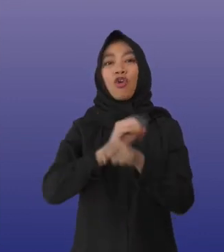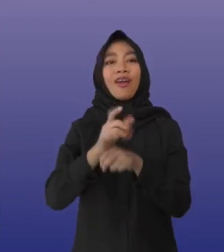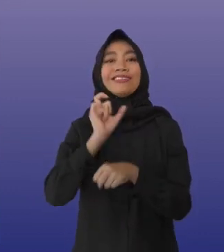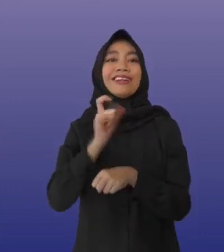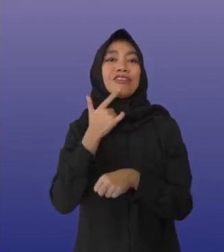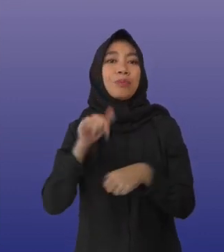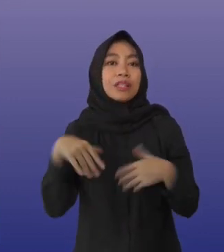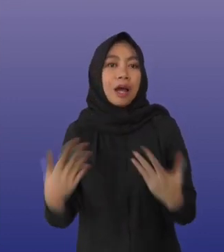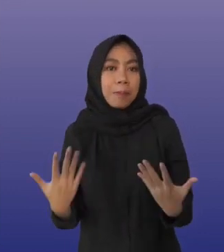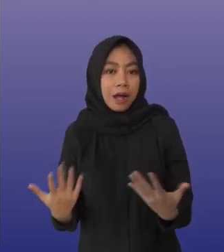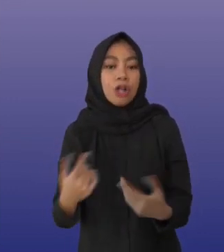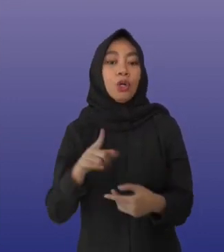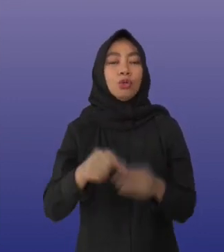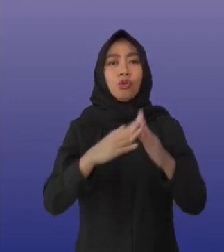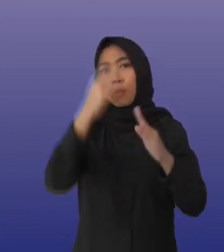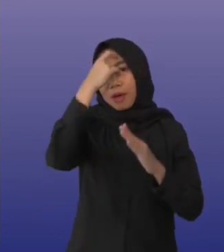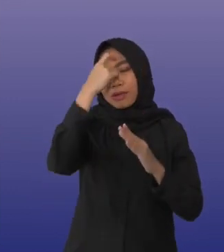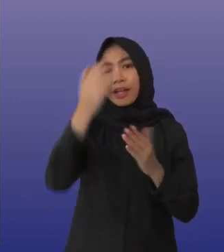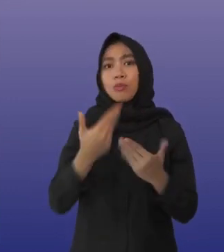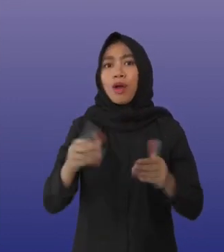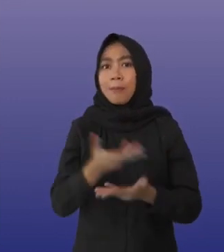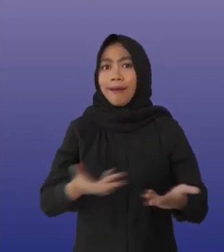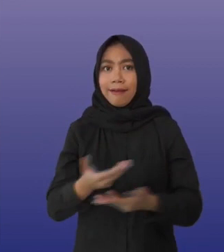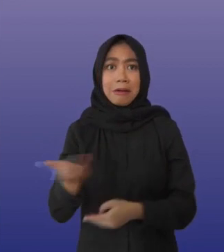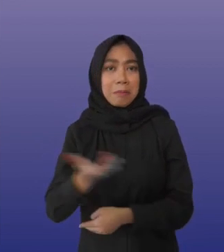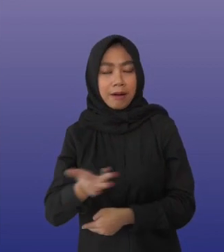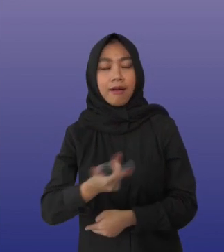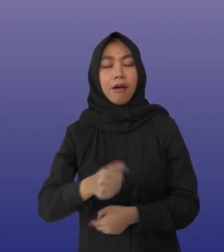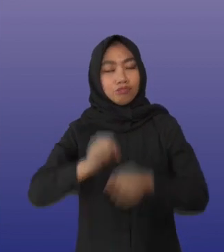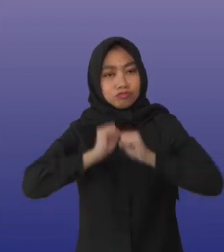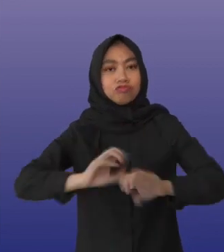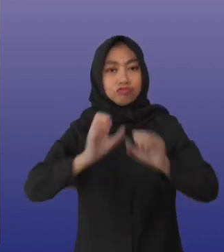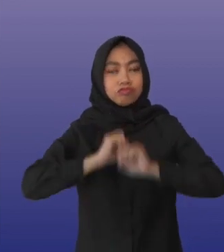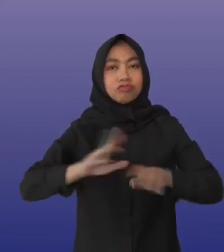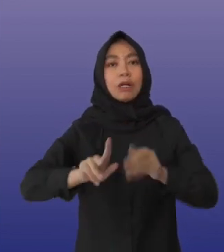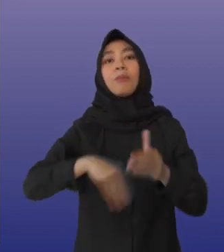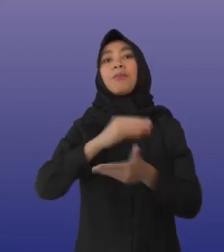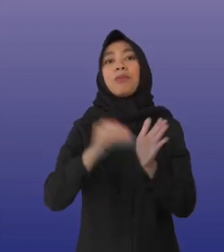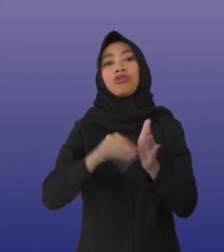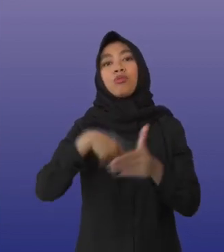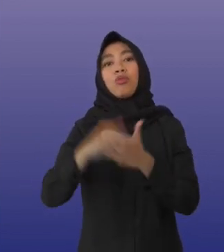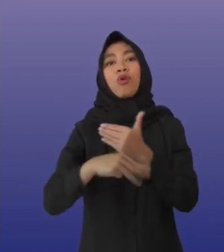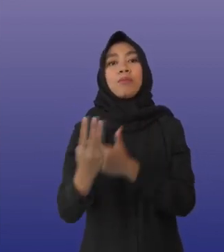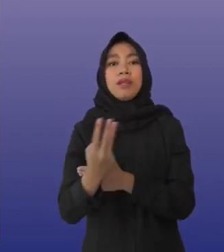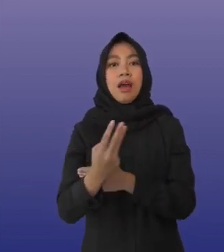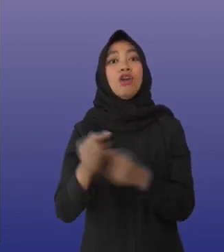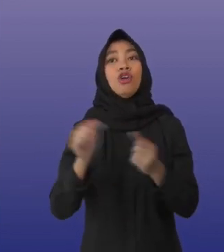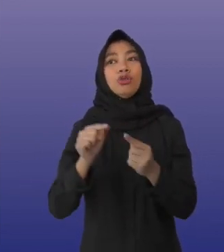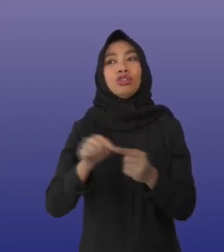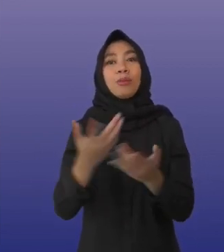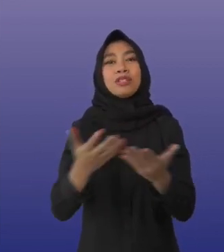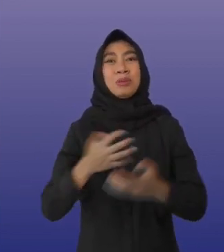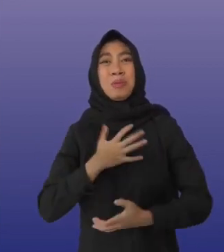kemudian ke rumah sakit mana masyarakat itu harus berobat, dan apa untuk menghindari kepanikan dan sebagainya,